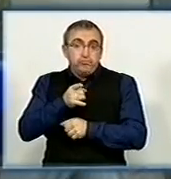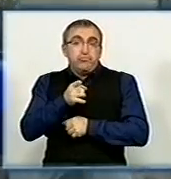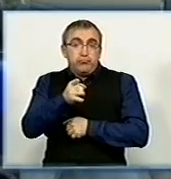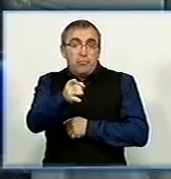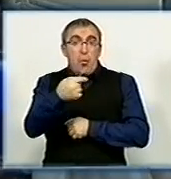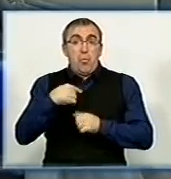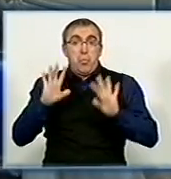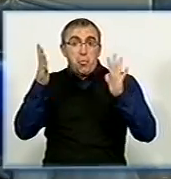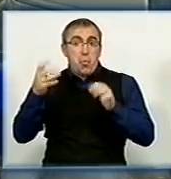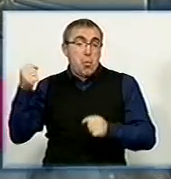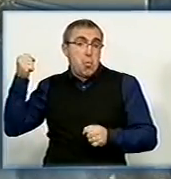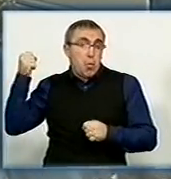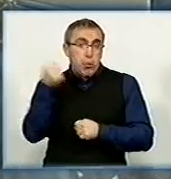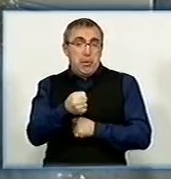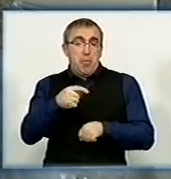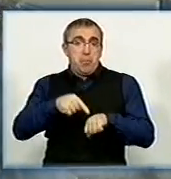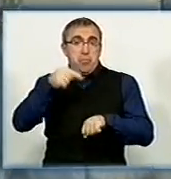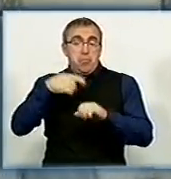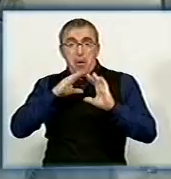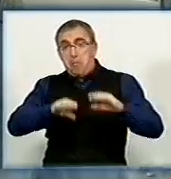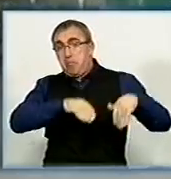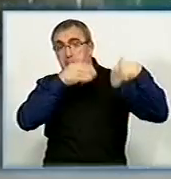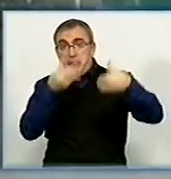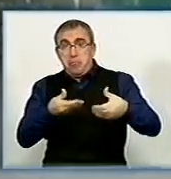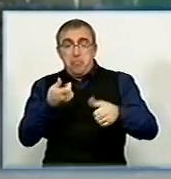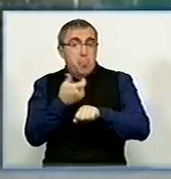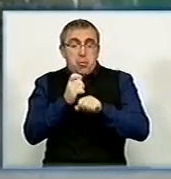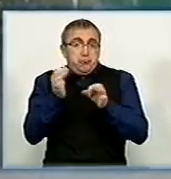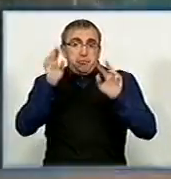движение, вдруг у меня какой-то удар почувствовал, перекинулся и больше ничего не знаю.